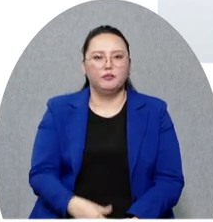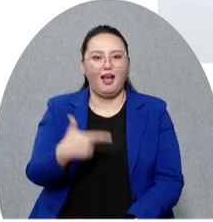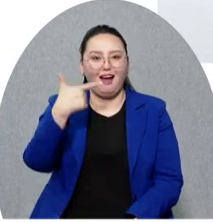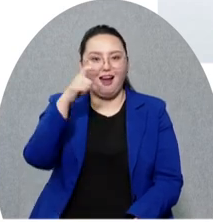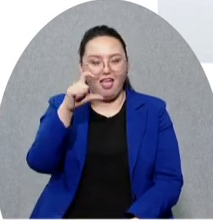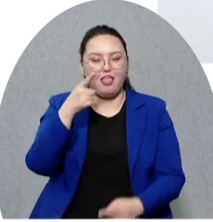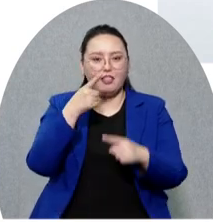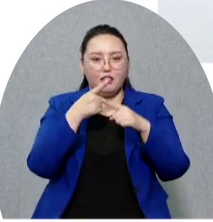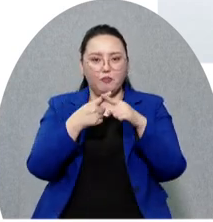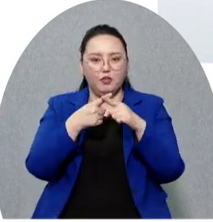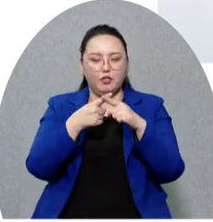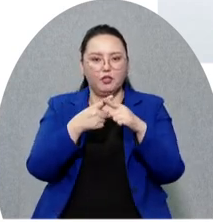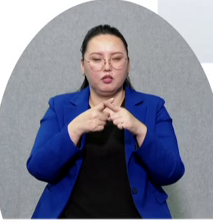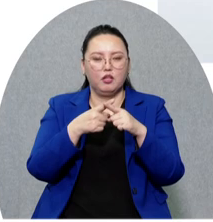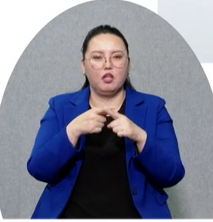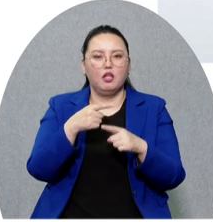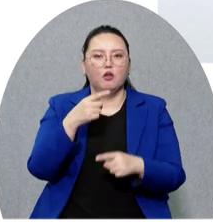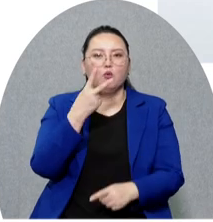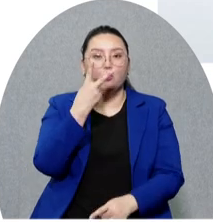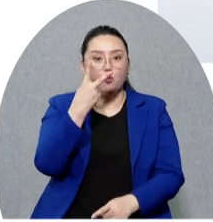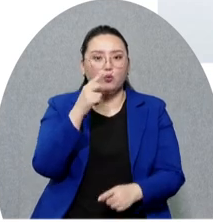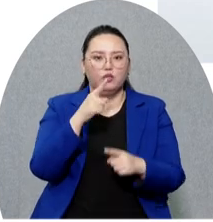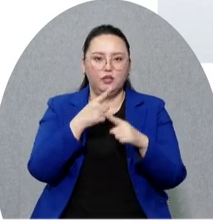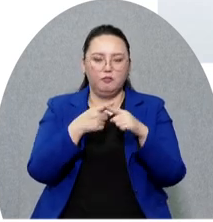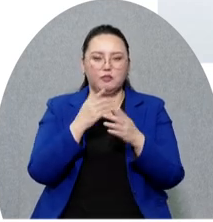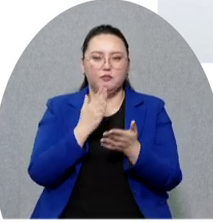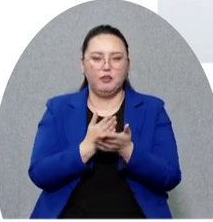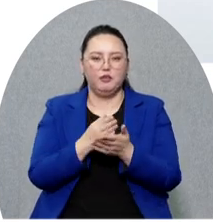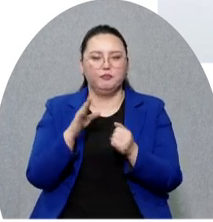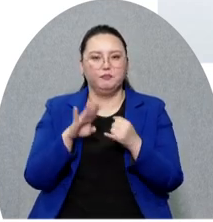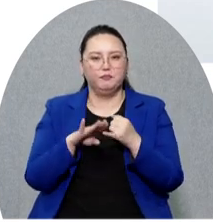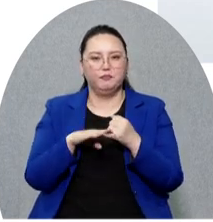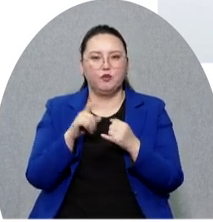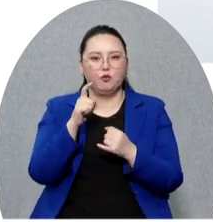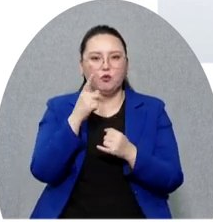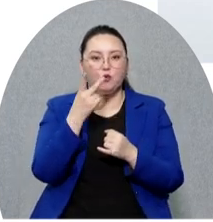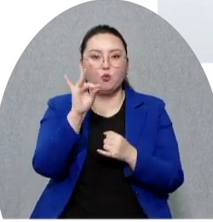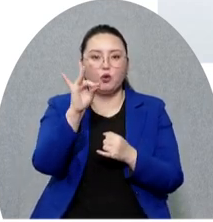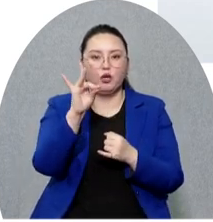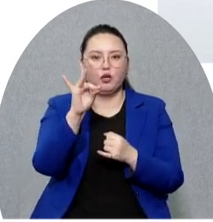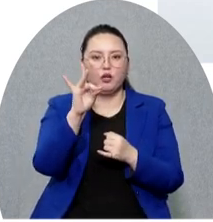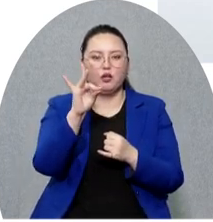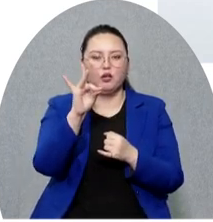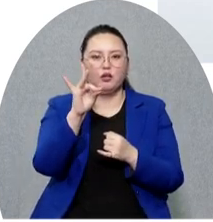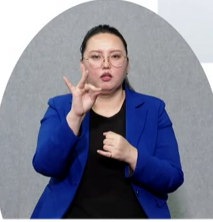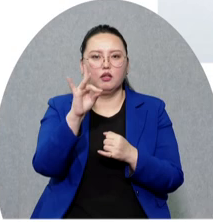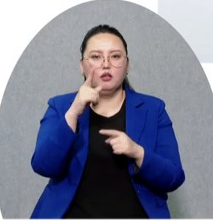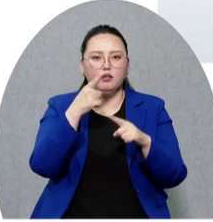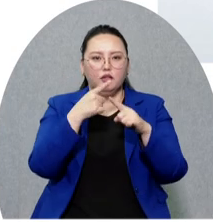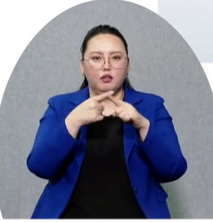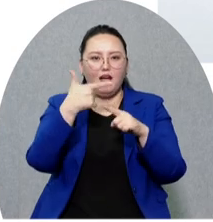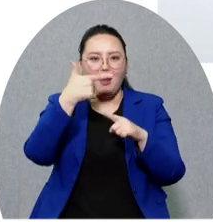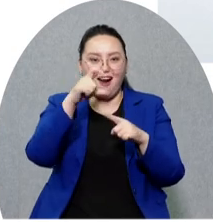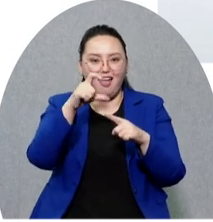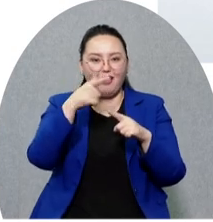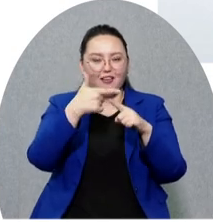гэвчгэд гэдэс жиргэлсэн байна. Дараагийнх нь хүр зорсондоо хүр гэсэн утгатай энэ хүр гэсэн